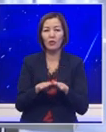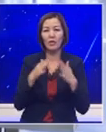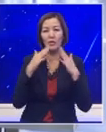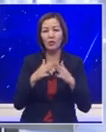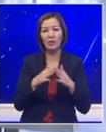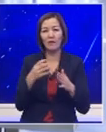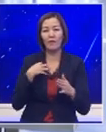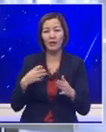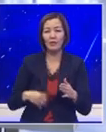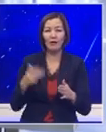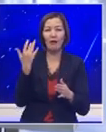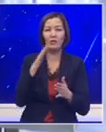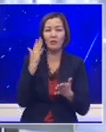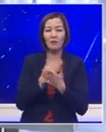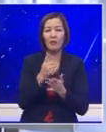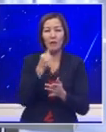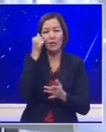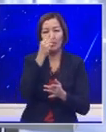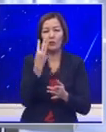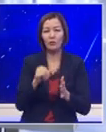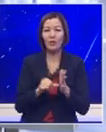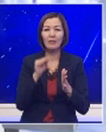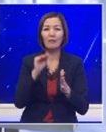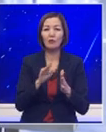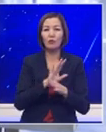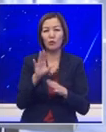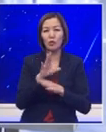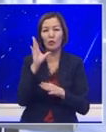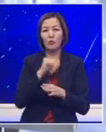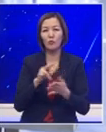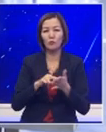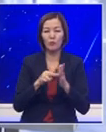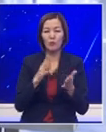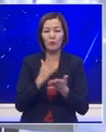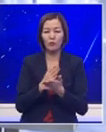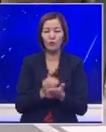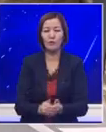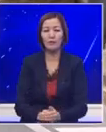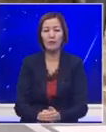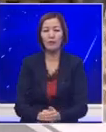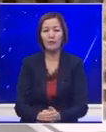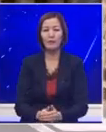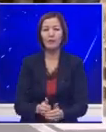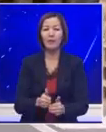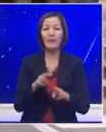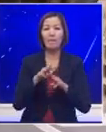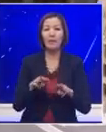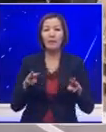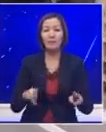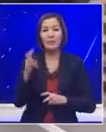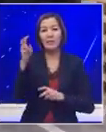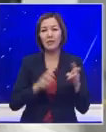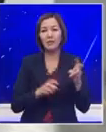тек Франция мен Ақшта бар. Жылына 36 мың тоннаға жуық өнім шығаруды жоспарлап отырмыз. Премьер-министр кәсіпорынның